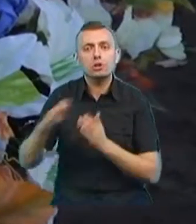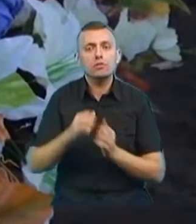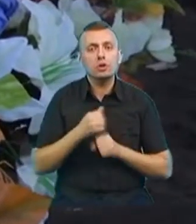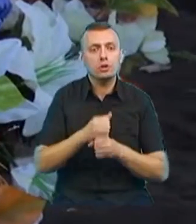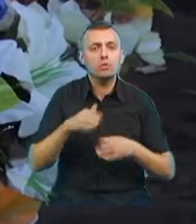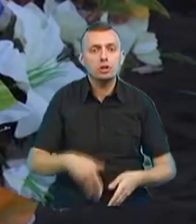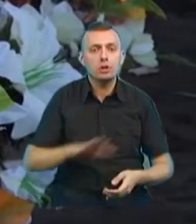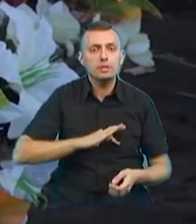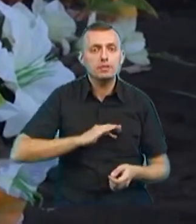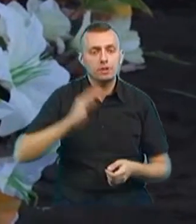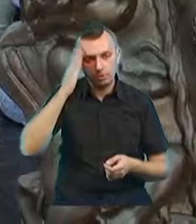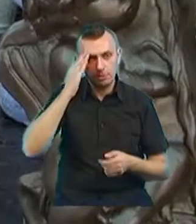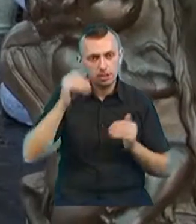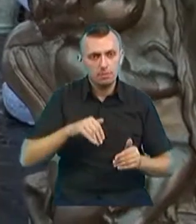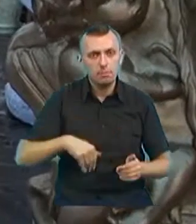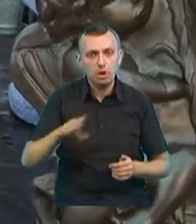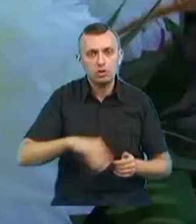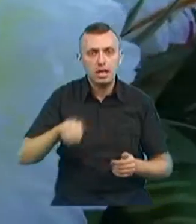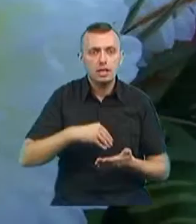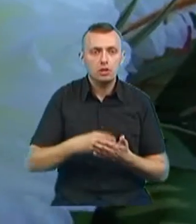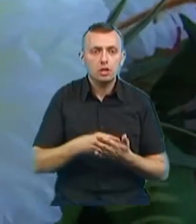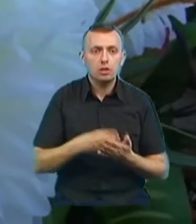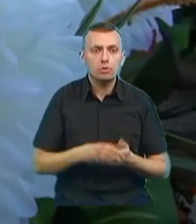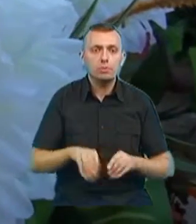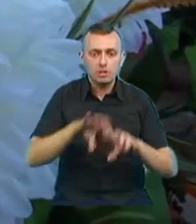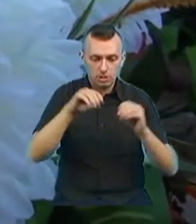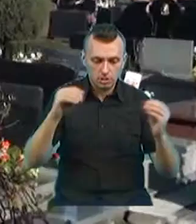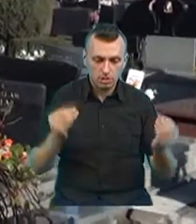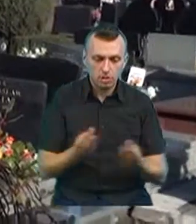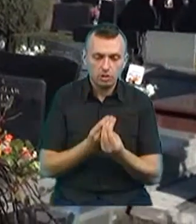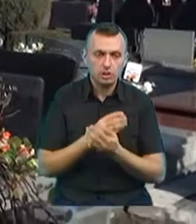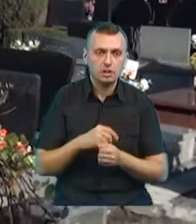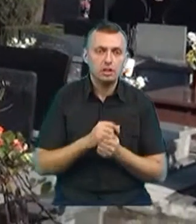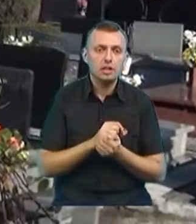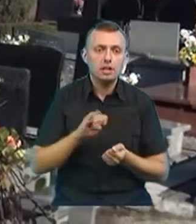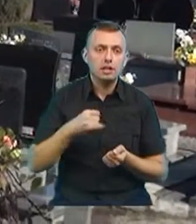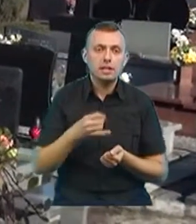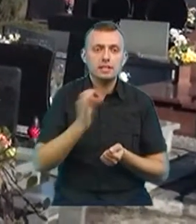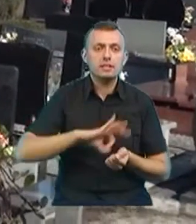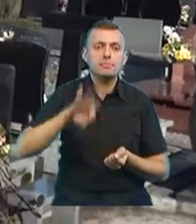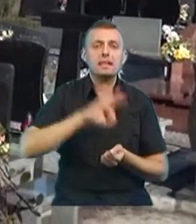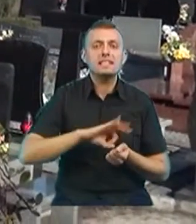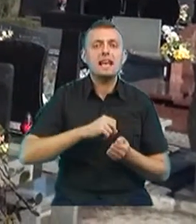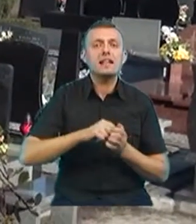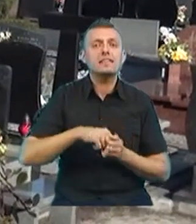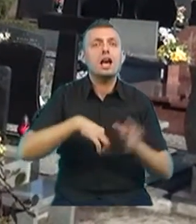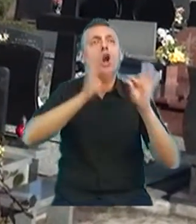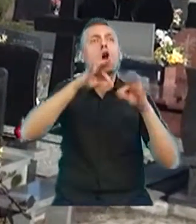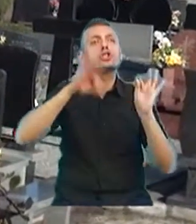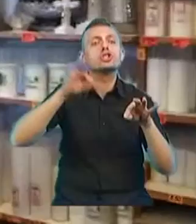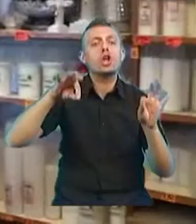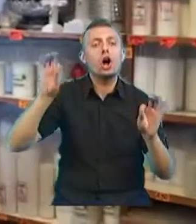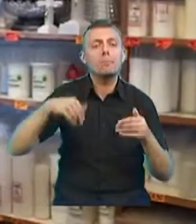obok cmentarzy kwitnie także handel. Można kupić znicze, kwiaty, stroiki i wieńce. Nie zapłacimy więcej niż w zeszłym roku, bo ceny